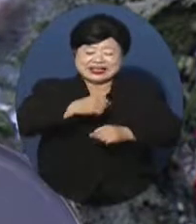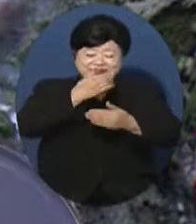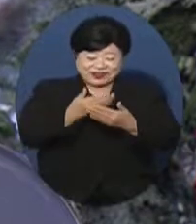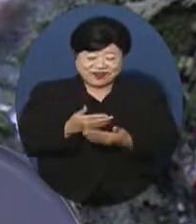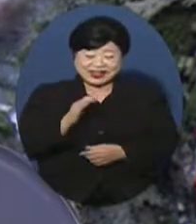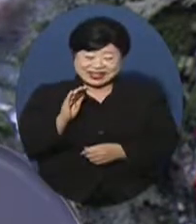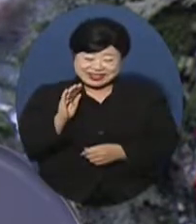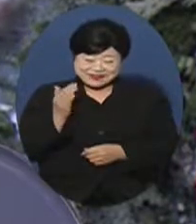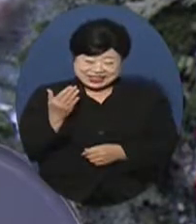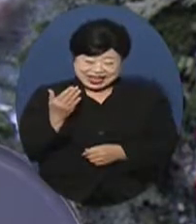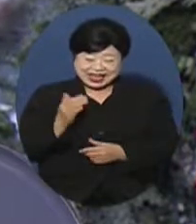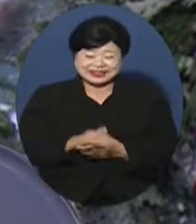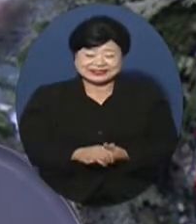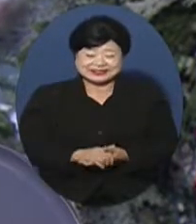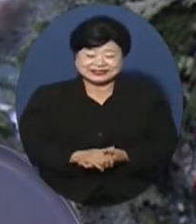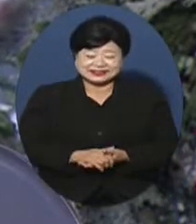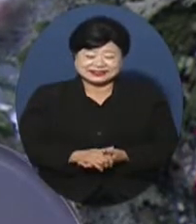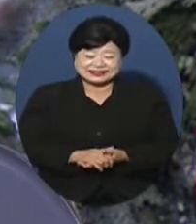됐습니다